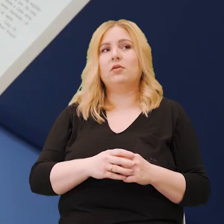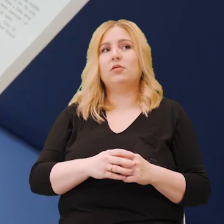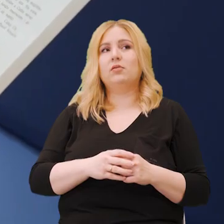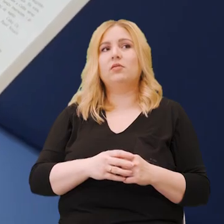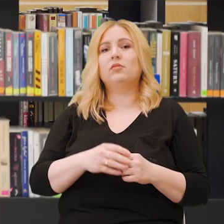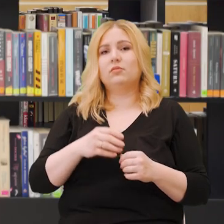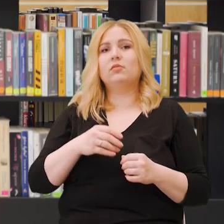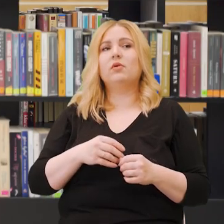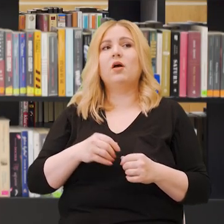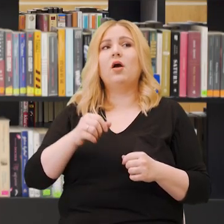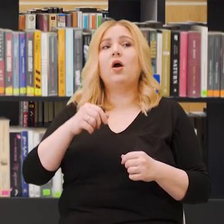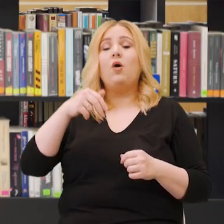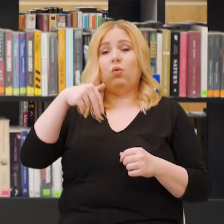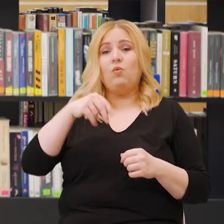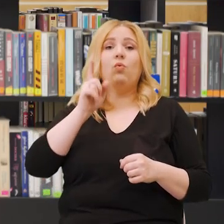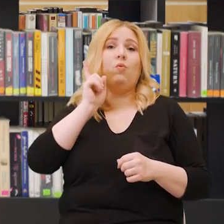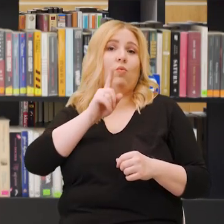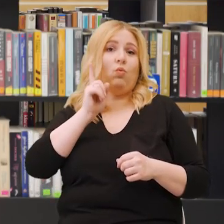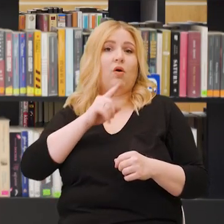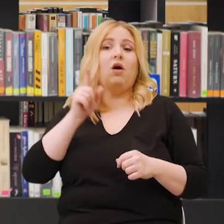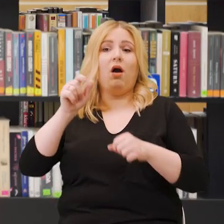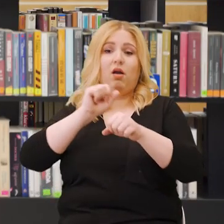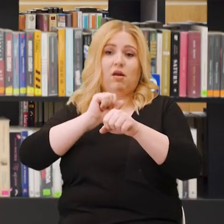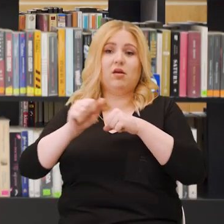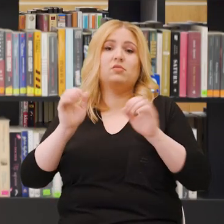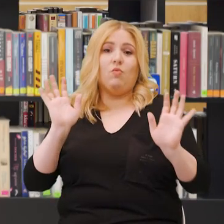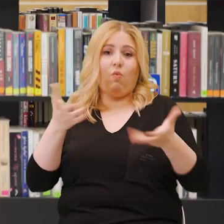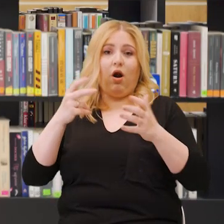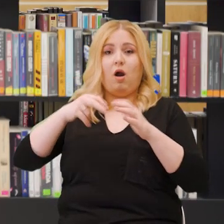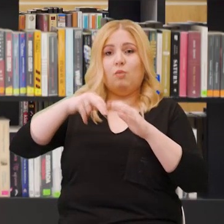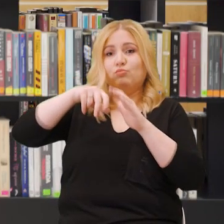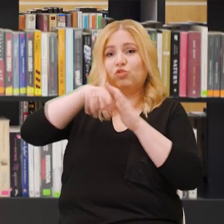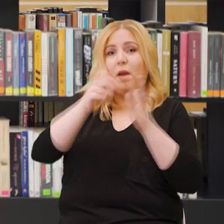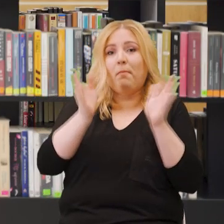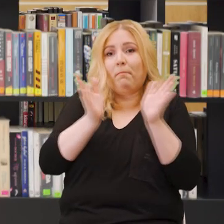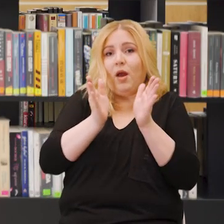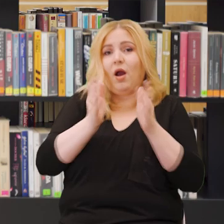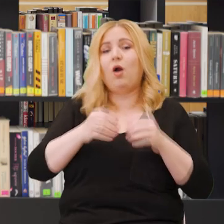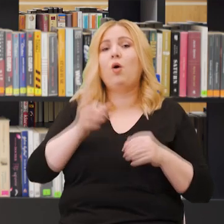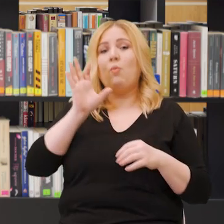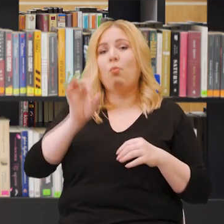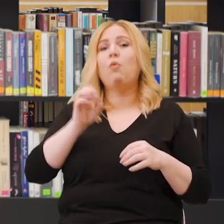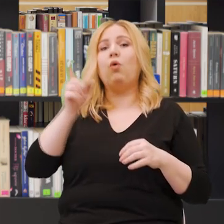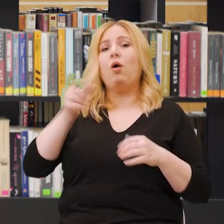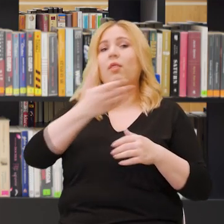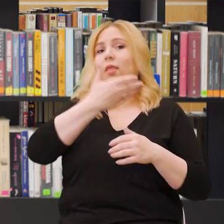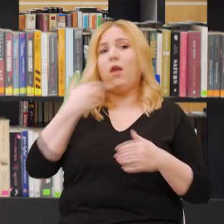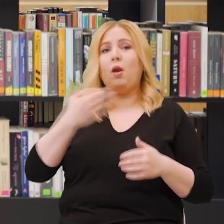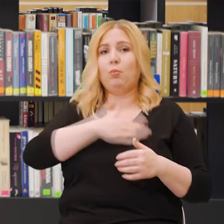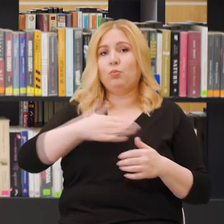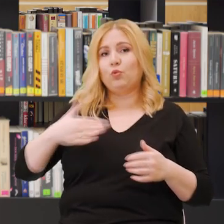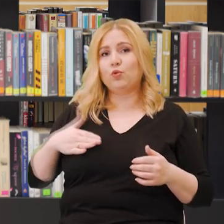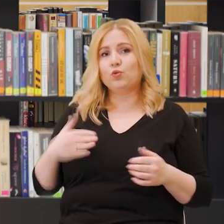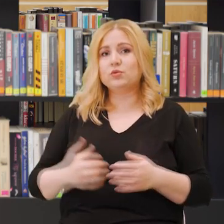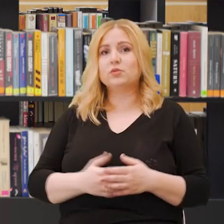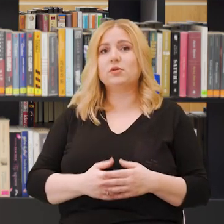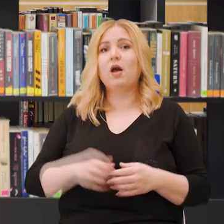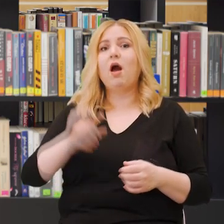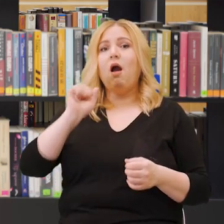prześliźnie. Zapewne u osób płci męskiej, pozbawionych, jak wiadomo, biustu, zasada ta mogła być